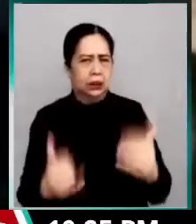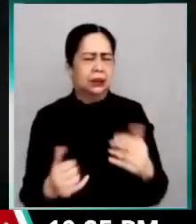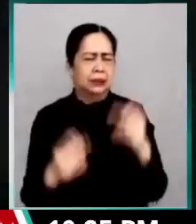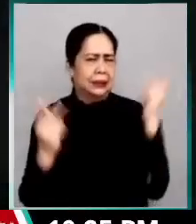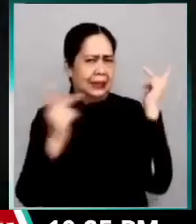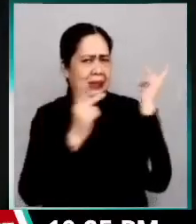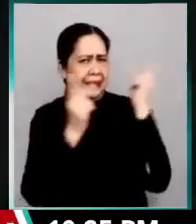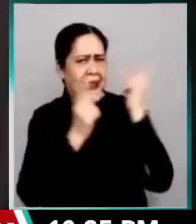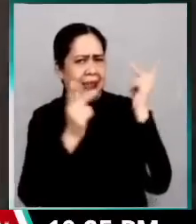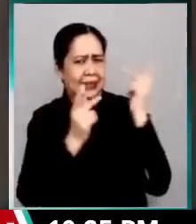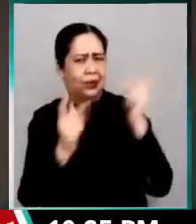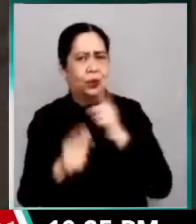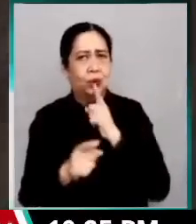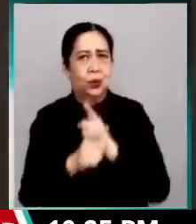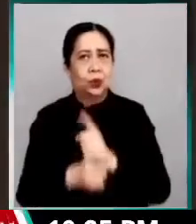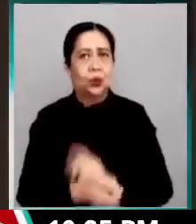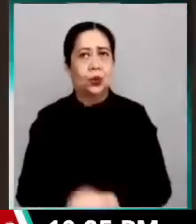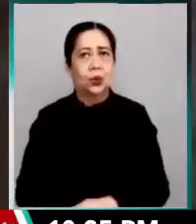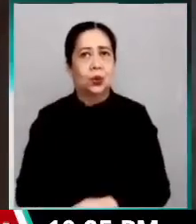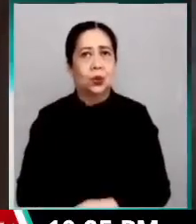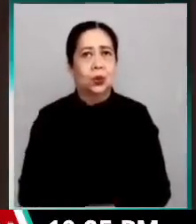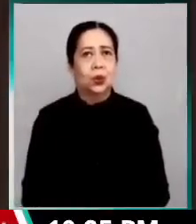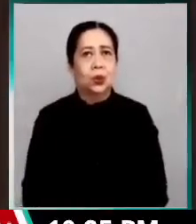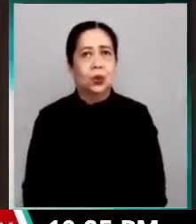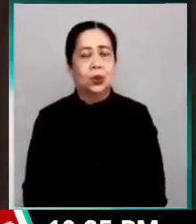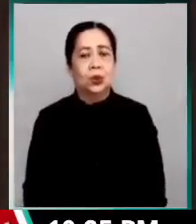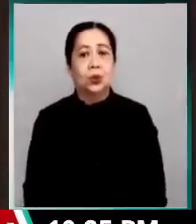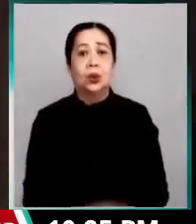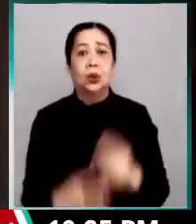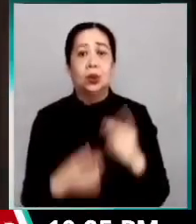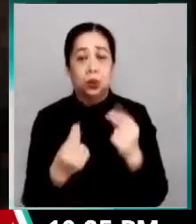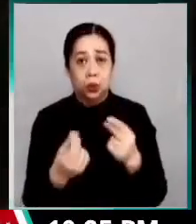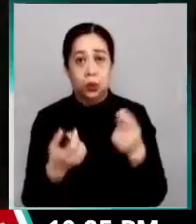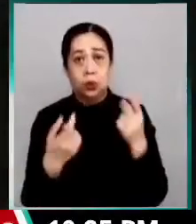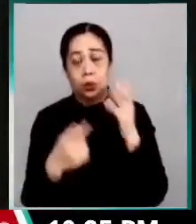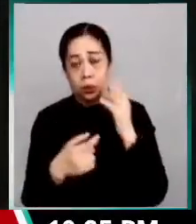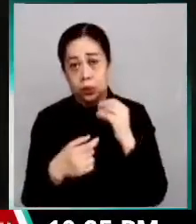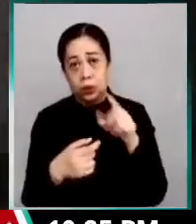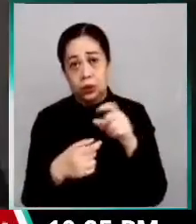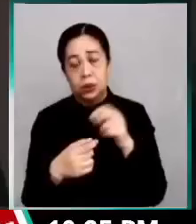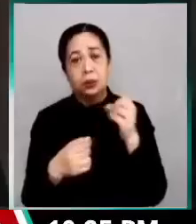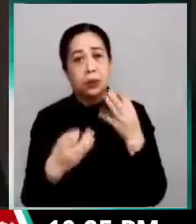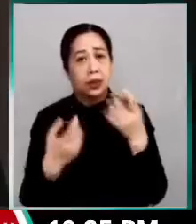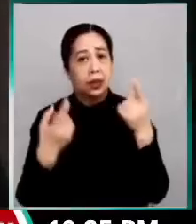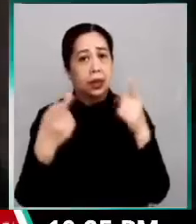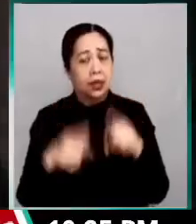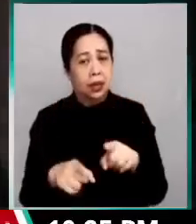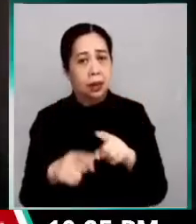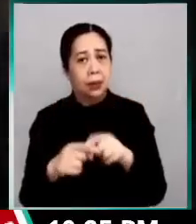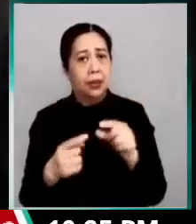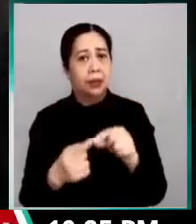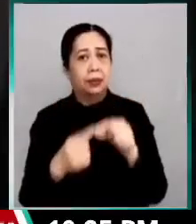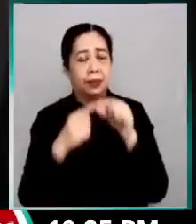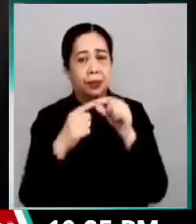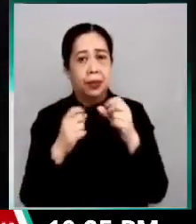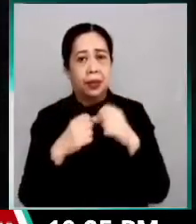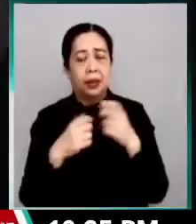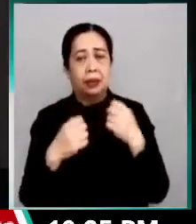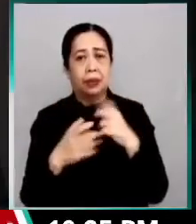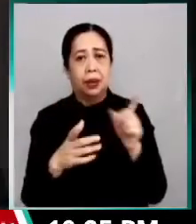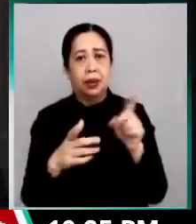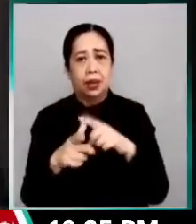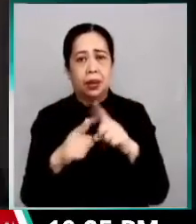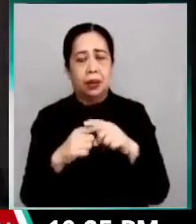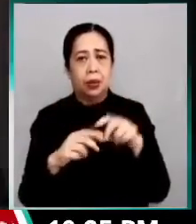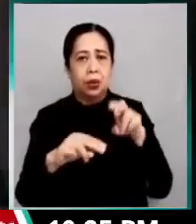talaga. Ay glungas ha. Ang ganitong mga insidente, madalas daw mangyari lalo kapag umuupo o natutulog sa